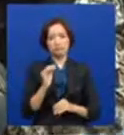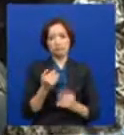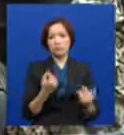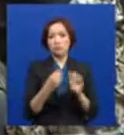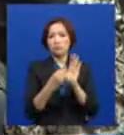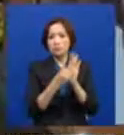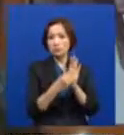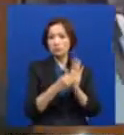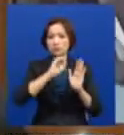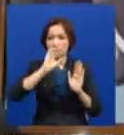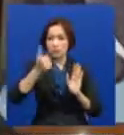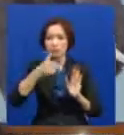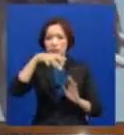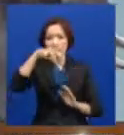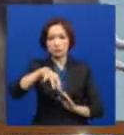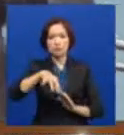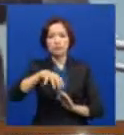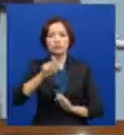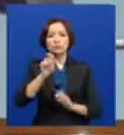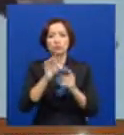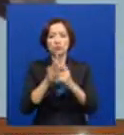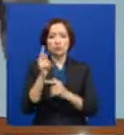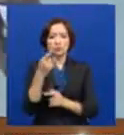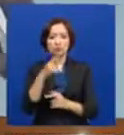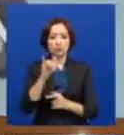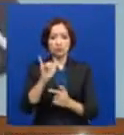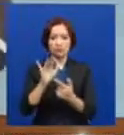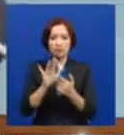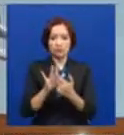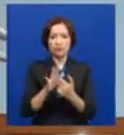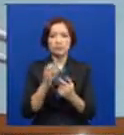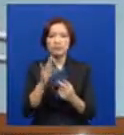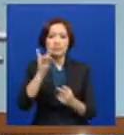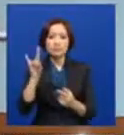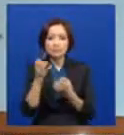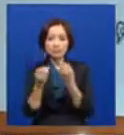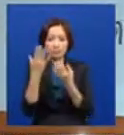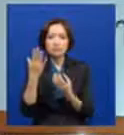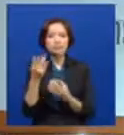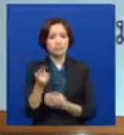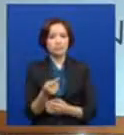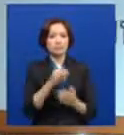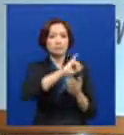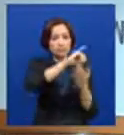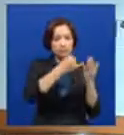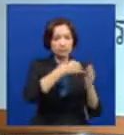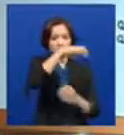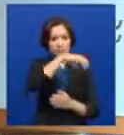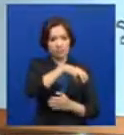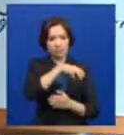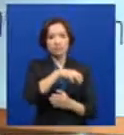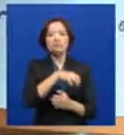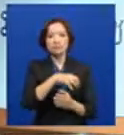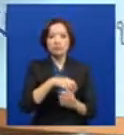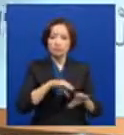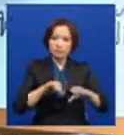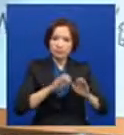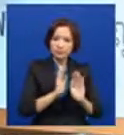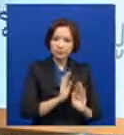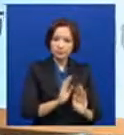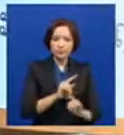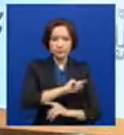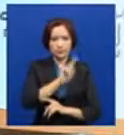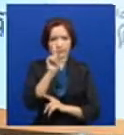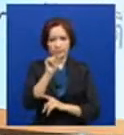หานครแจ้งได้ที่กรมอุทยานแห่งชาติสัตว์ป่าและพันธุ์พืชส่วนต่างจังหวัดแจ้งได้ที่สำนักบริหารพื้นที่อนุรักษ์ทุกแห่งภายในวัน